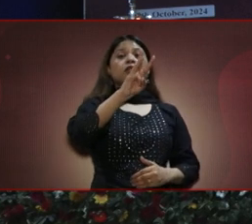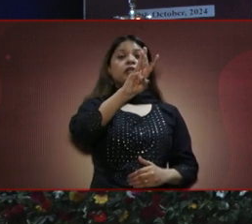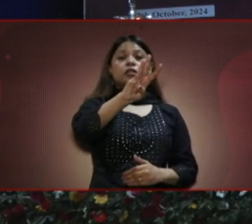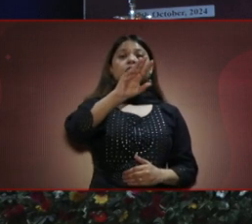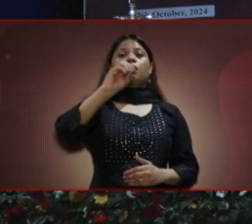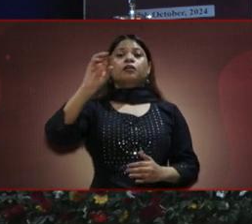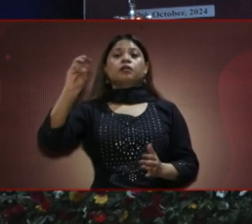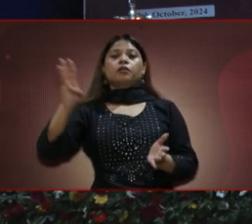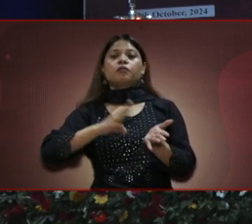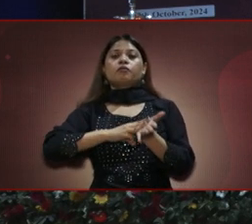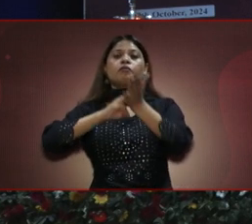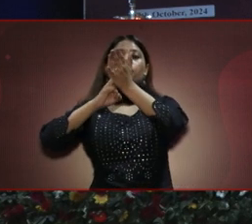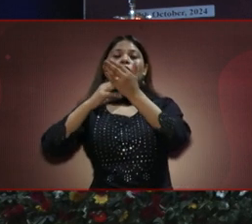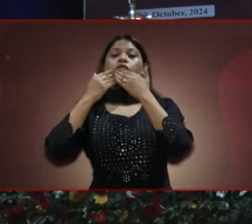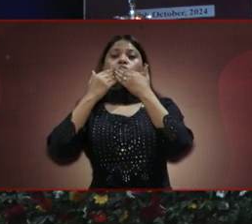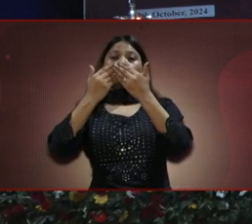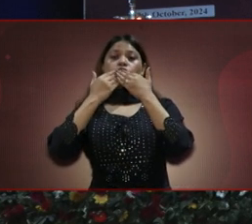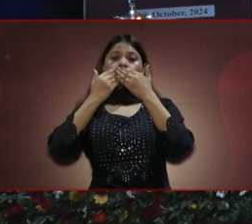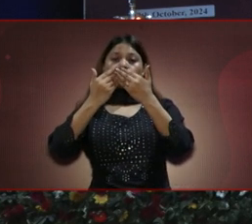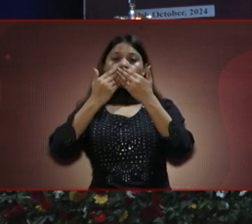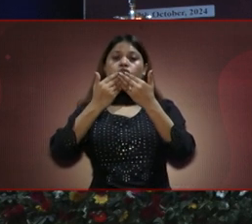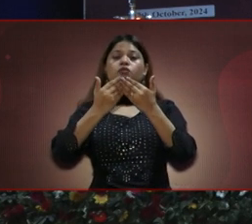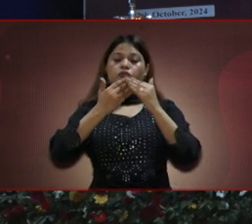मिलियन स्कूल गोइंग स्टूडेंट्स रहेंगे।